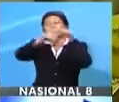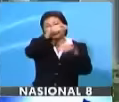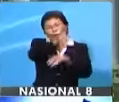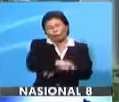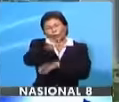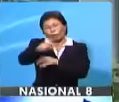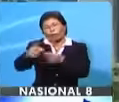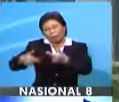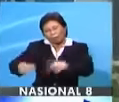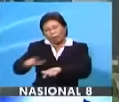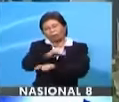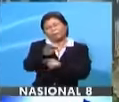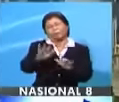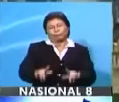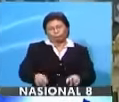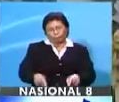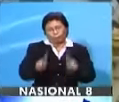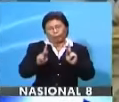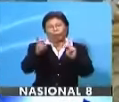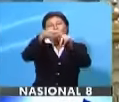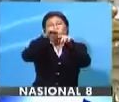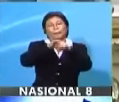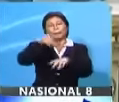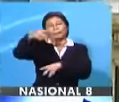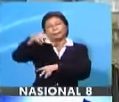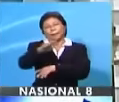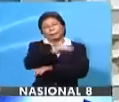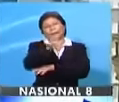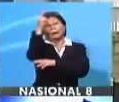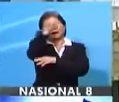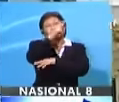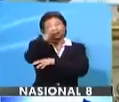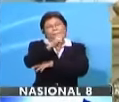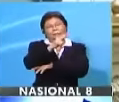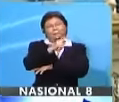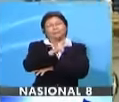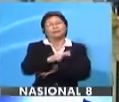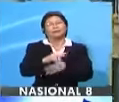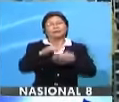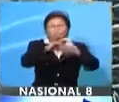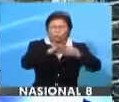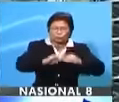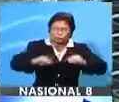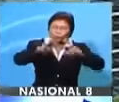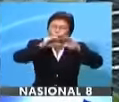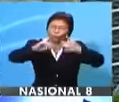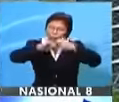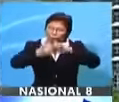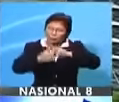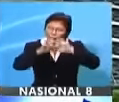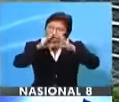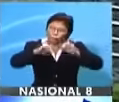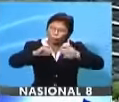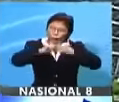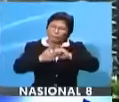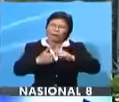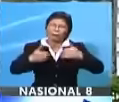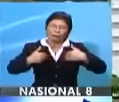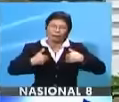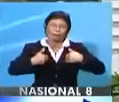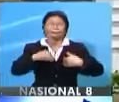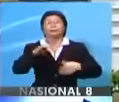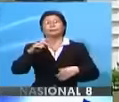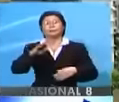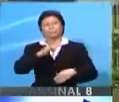memberi ruang dan kesempatan kepada Perdana Menteri serta kerajaan merungkai sebarang kekustan yang ada. Beta